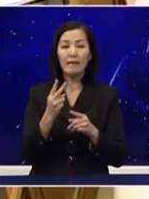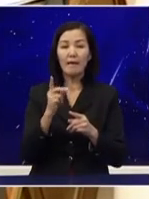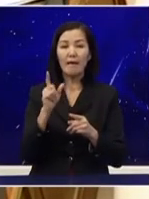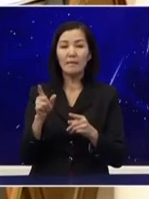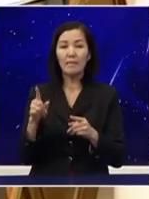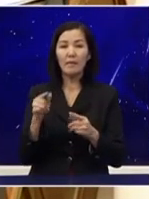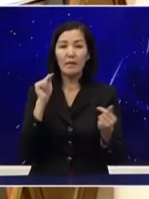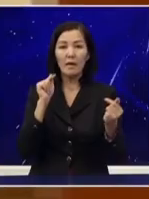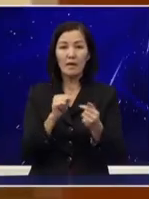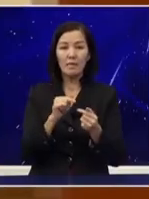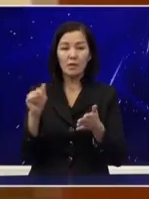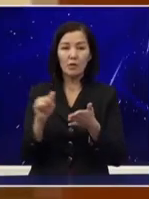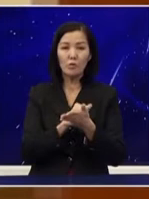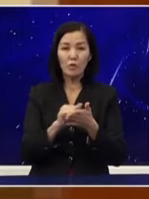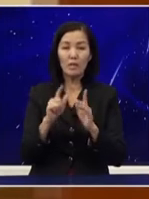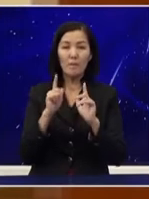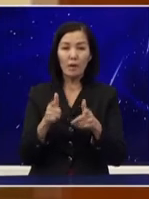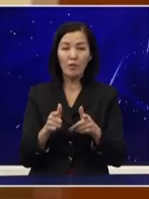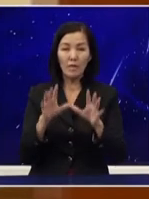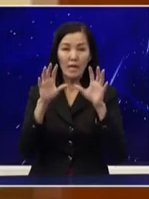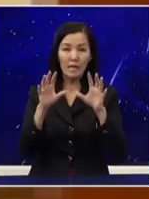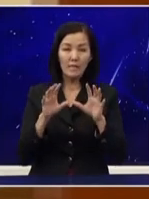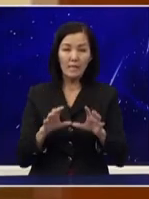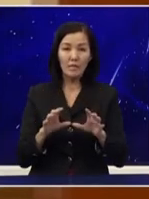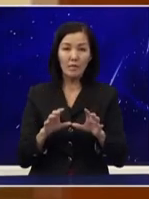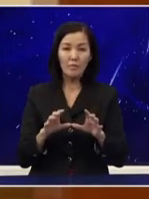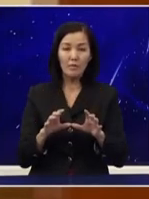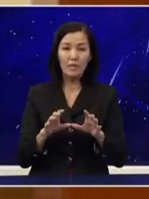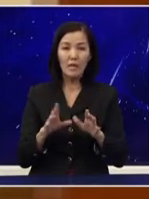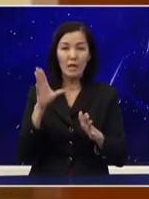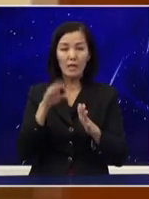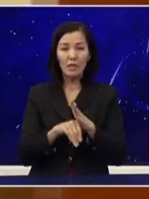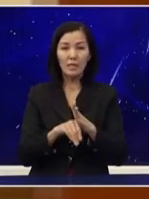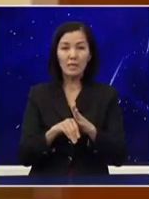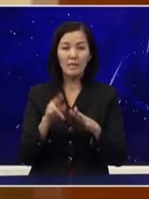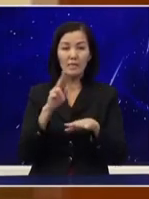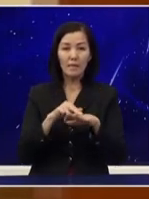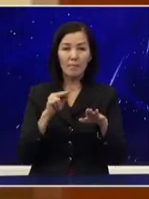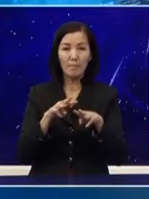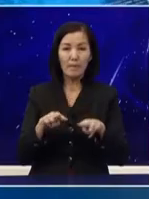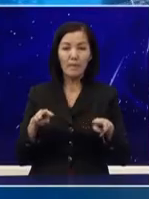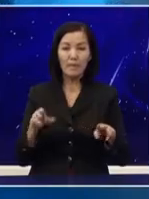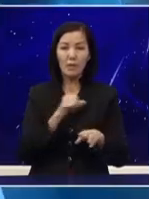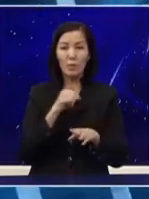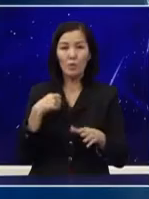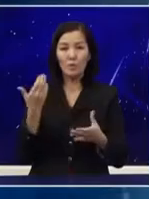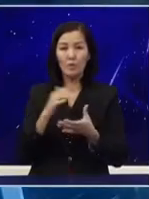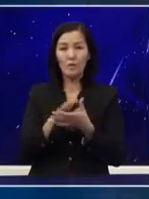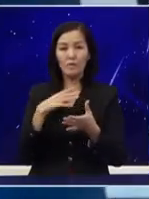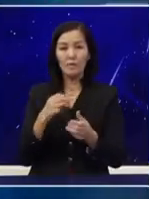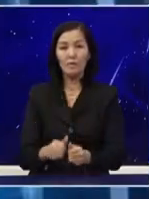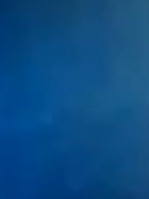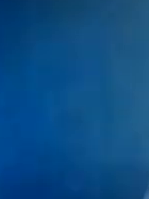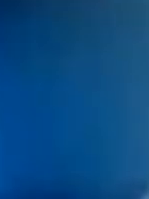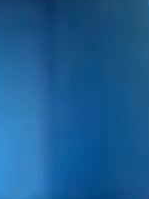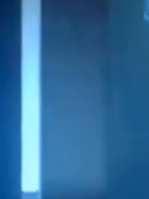күресуге бағытталған құжат та мақұлданды. Заң жобасын ішкі істер министрі Ерлан Тұрғынбаев өзі таныстырды. Азиза Ғазезқызы, Ринат